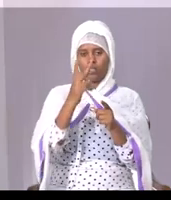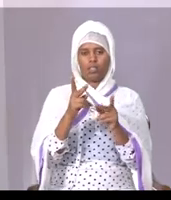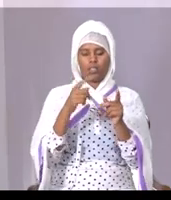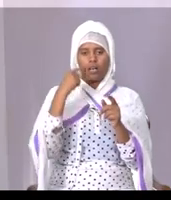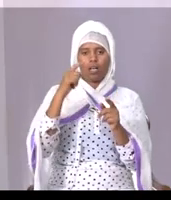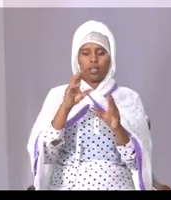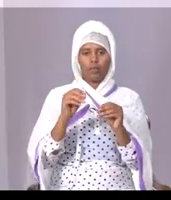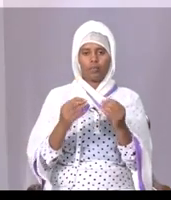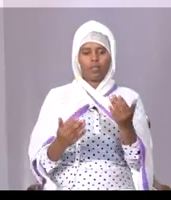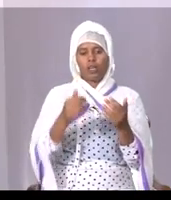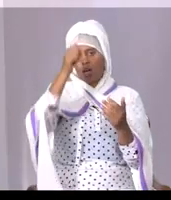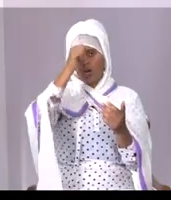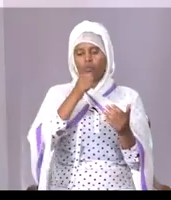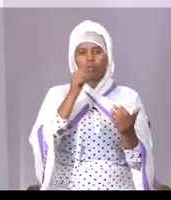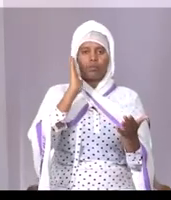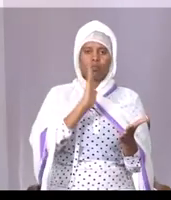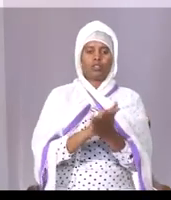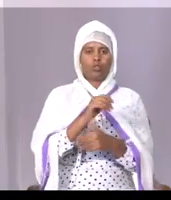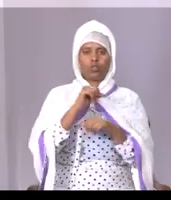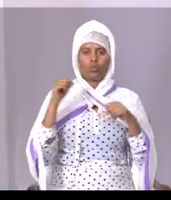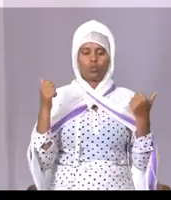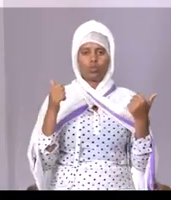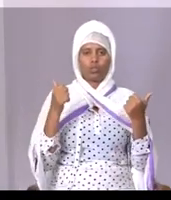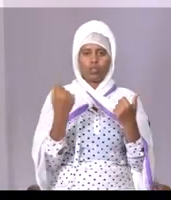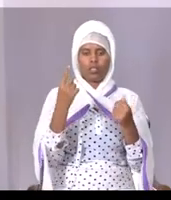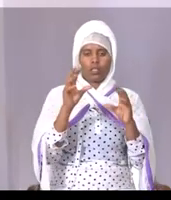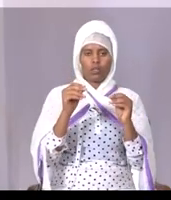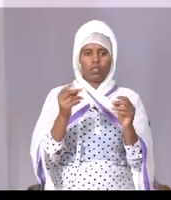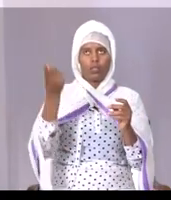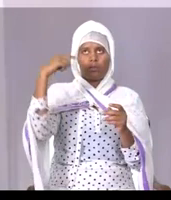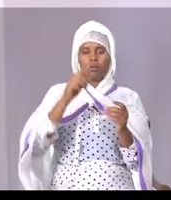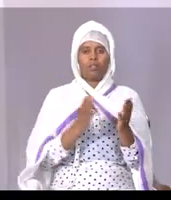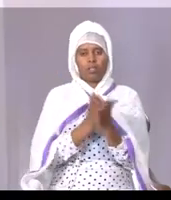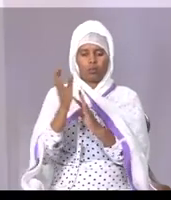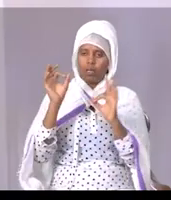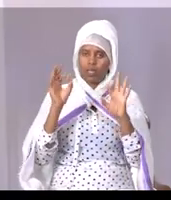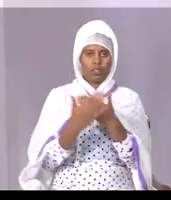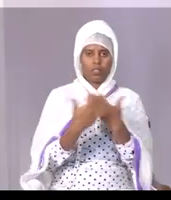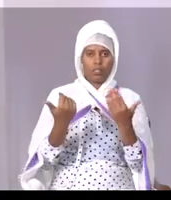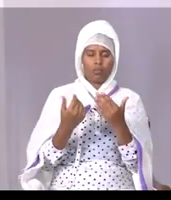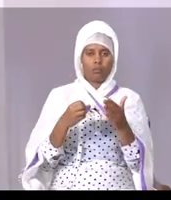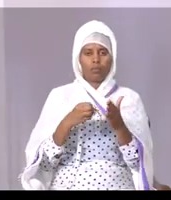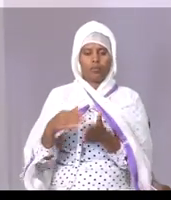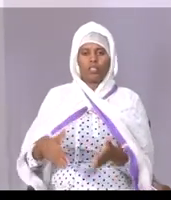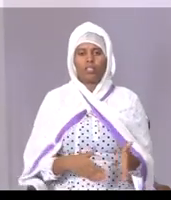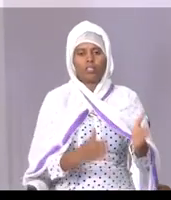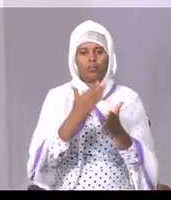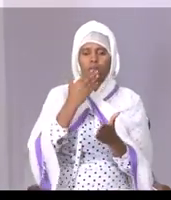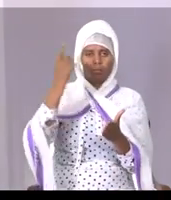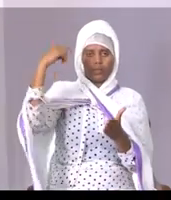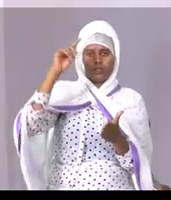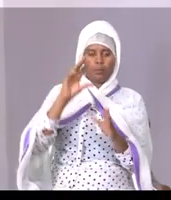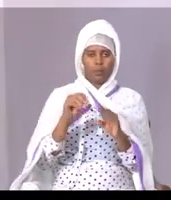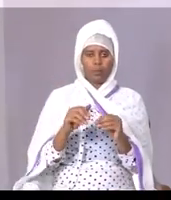44 ዘላ ቃል እንተርእና ኸዓ ኣቦይ ብምሕረት ዝፀውዑ እንተዘይኮይኑ ናባይ ክመፅእ ዝኽእል ሓደ ነገር የለን እዩ ስለዚ ናብኡ ክንመፅኻ ቦቦ ጌርና ኣቦ ብምሕረት ክፅውዕና ከም